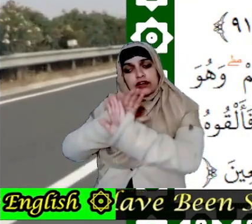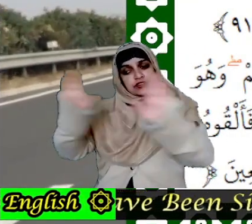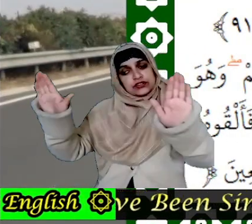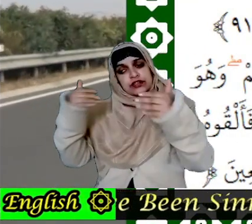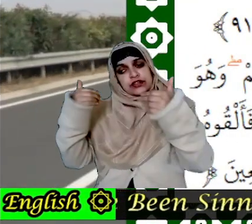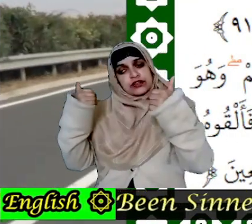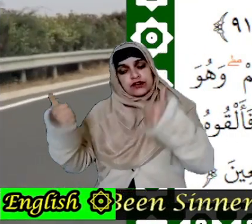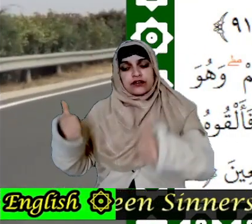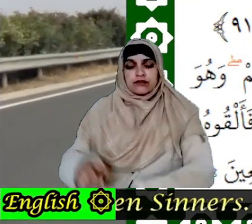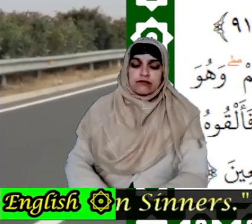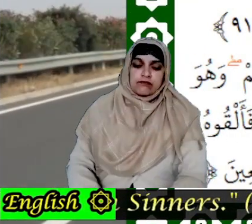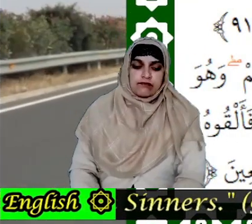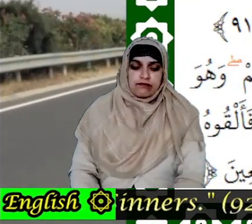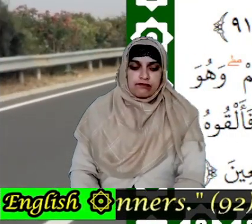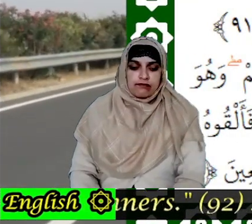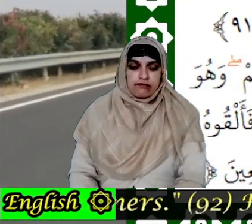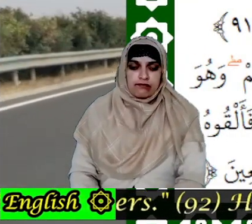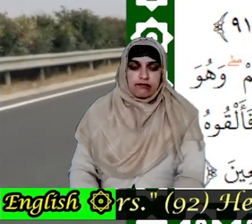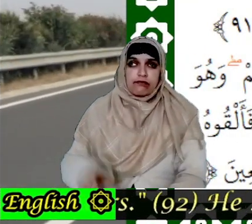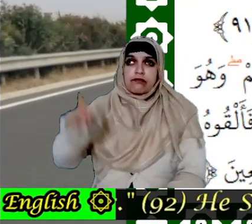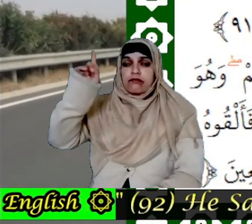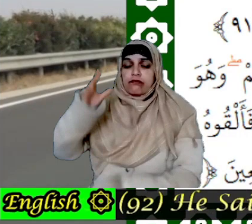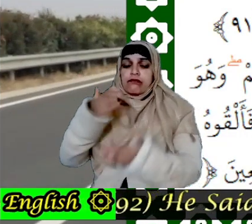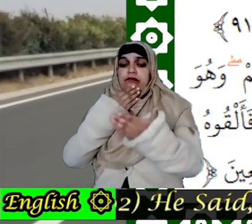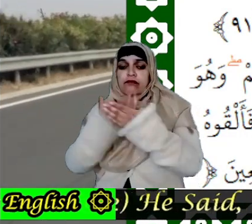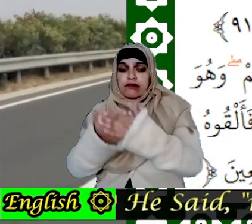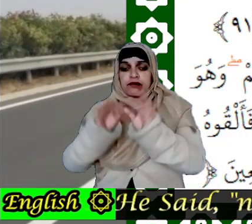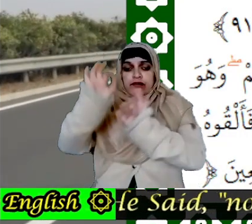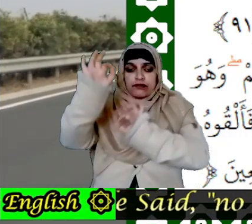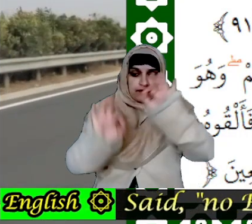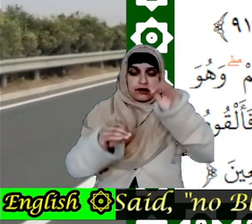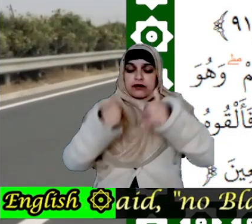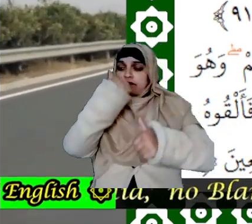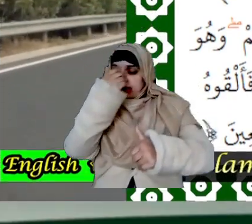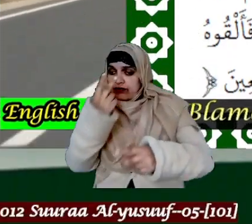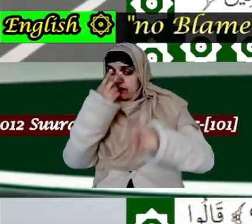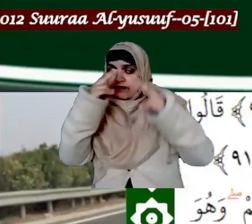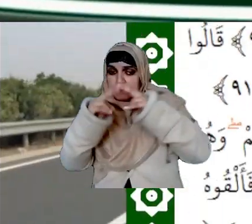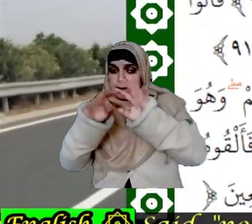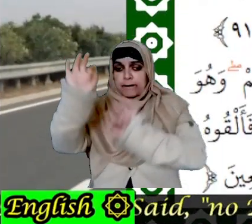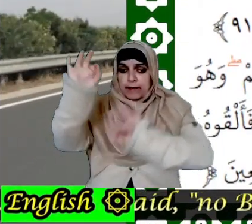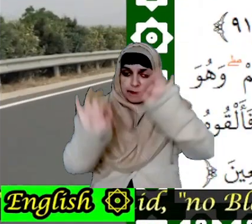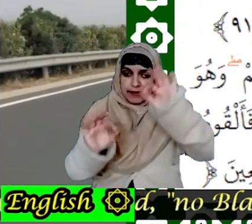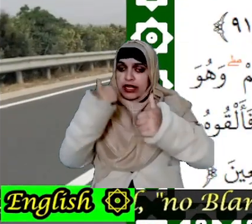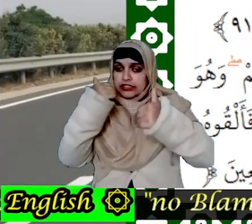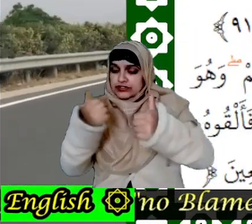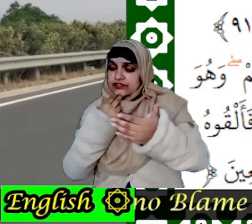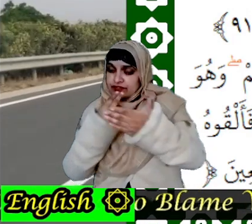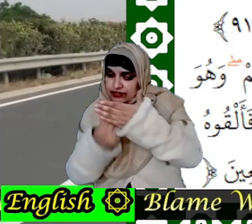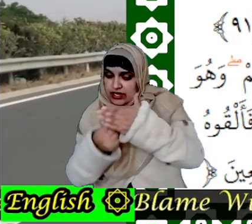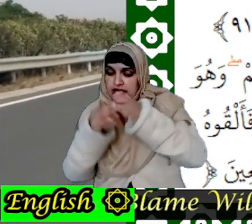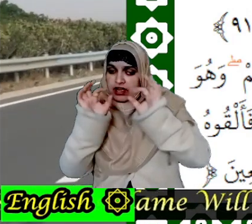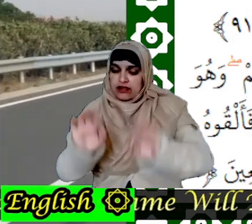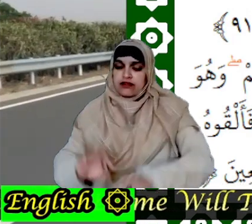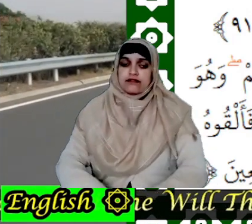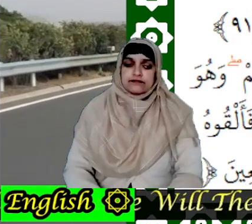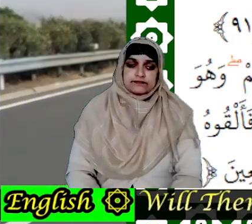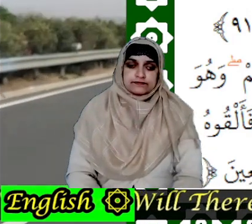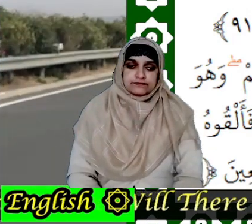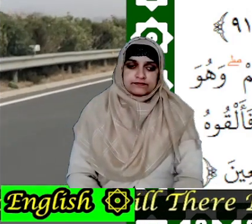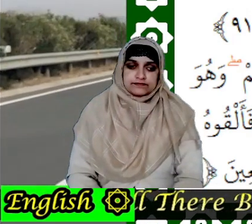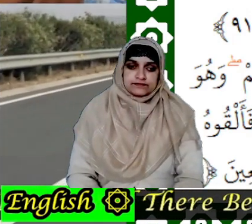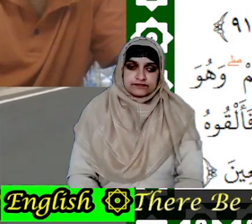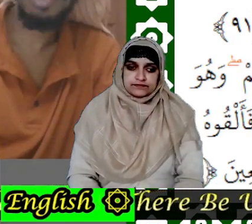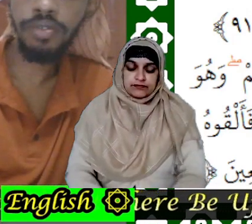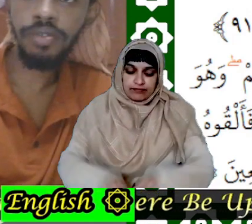يغفر الله لكم وهو أرحم الراحمين. أفكانا لا تسريب